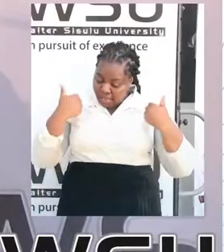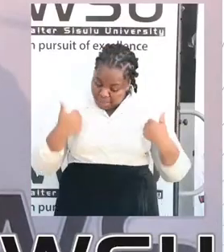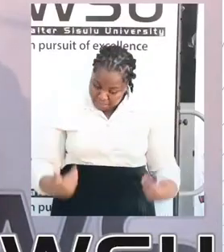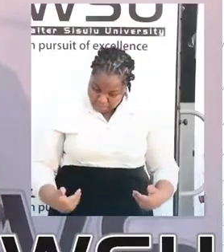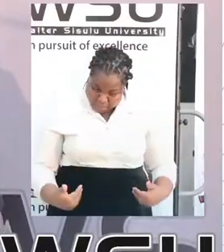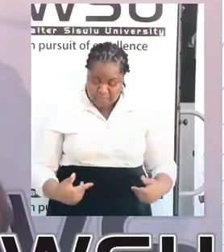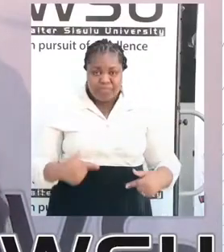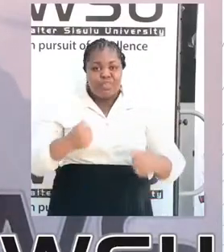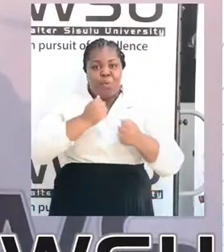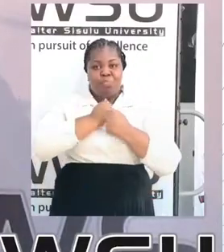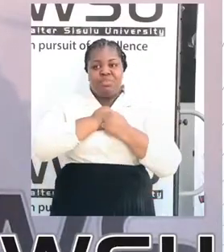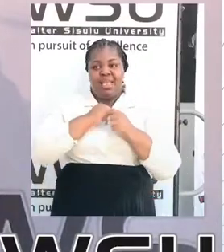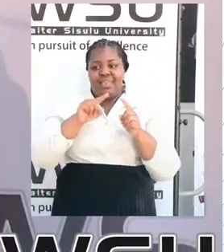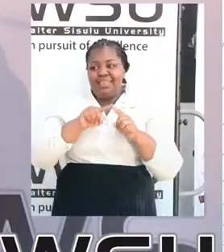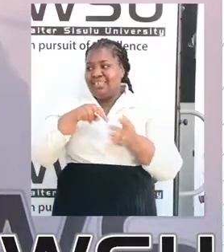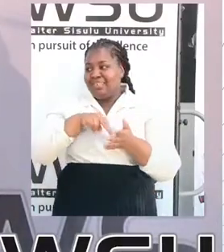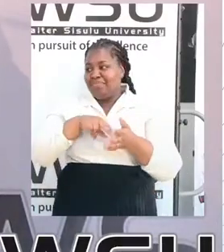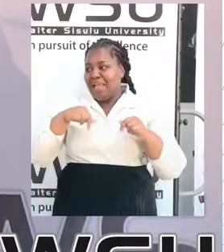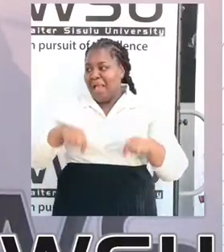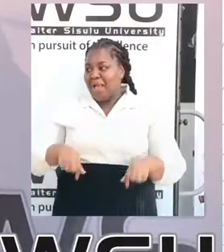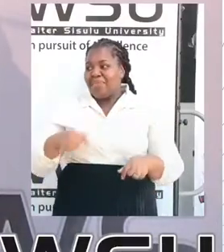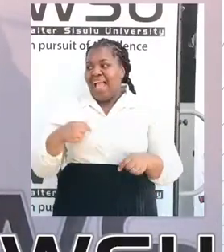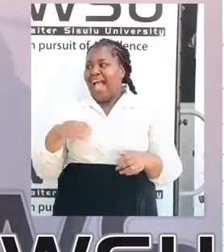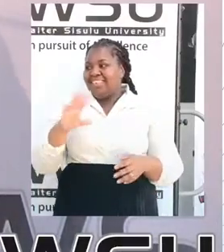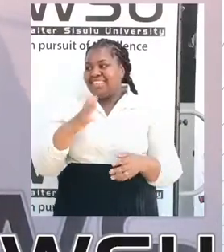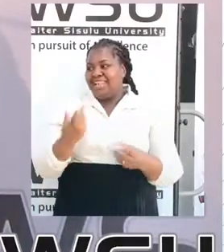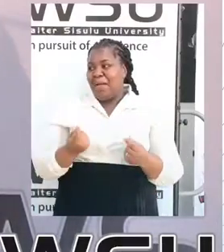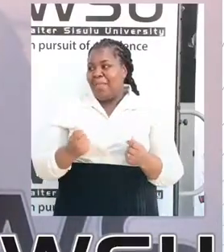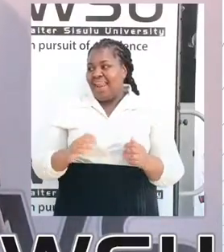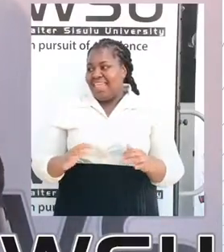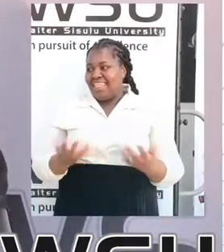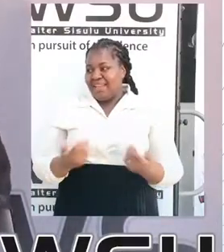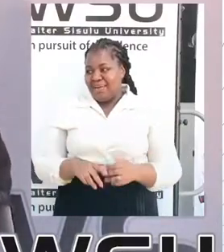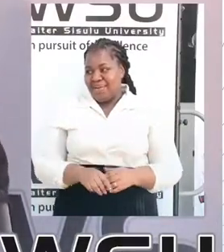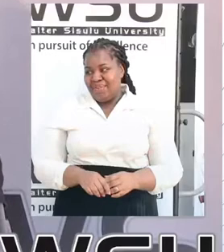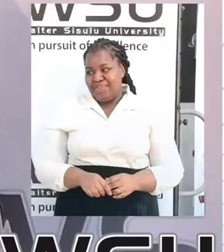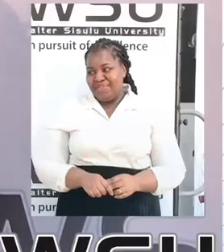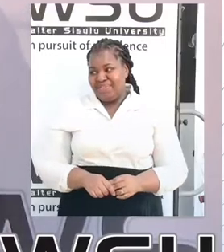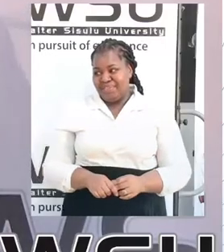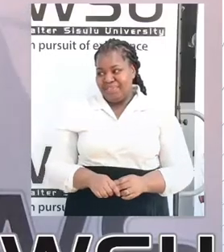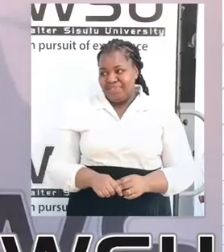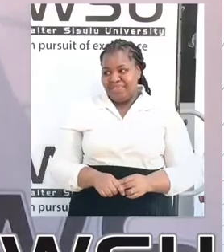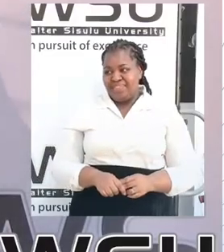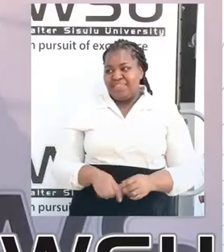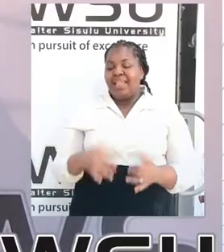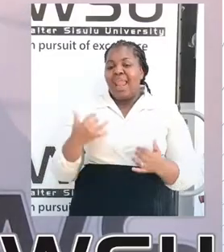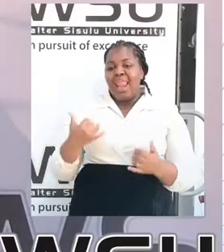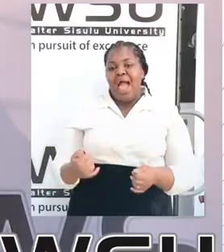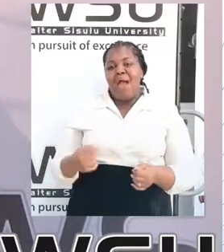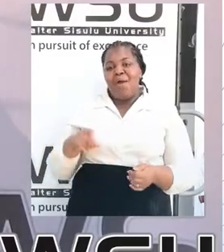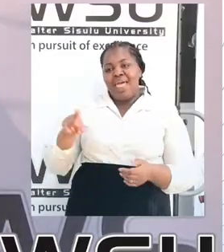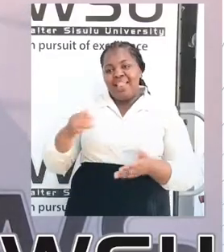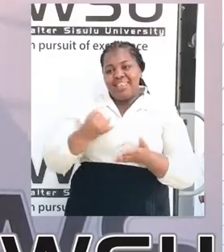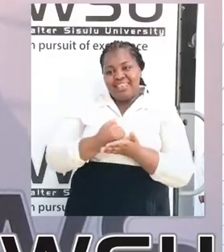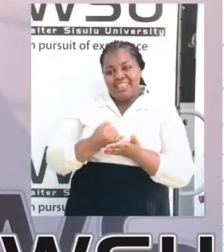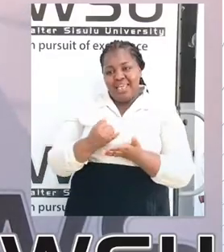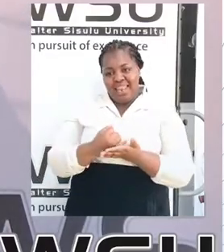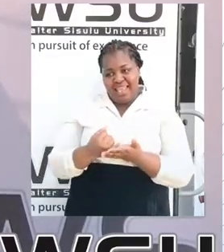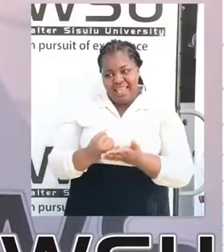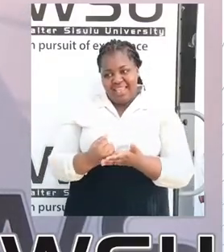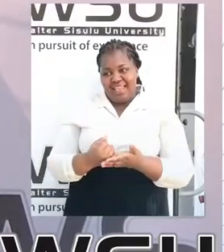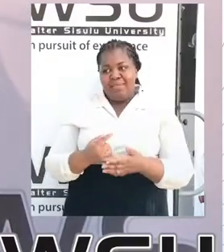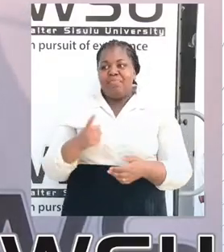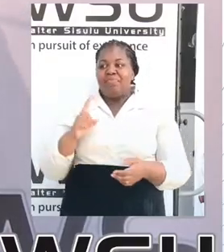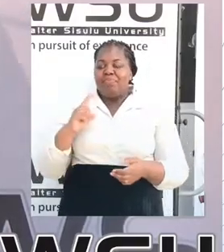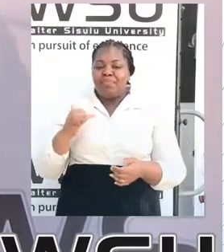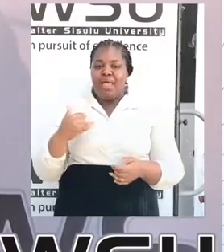nje ndingumzali ndime apha andithathi ntweni. Ngenxa yeli tyala ke uthe iya